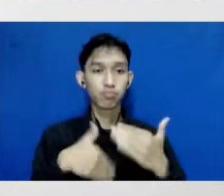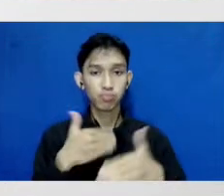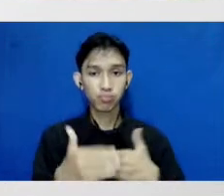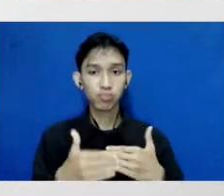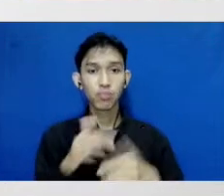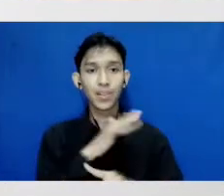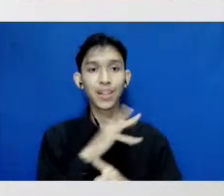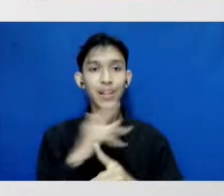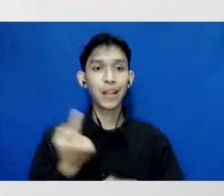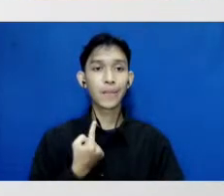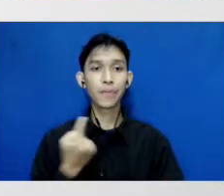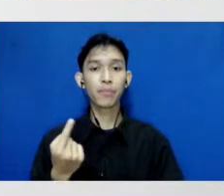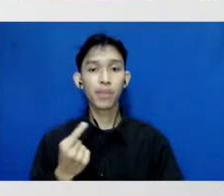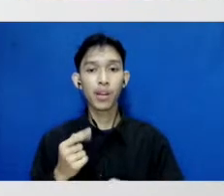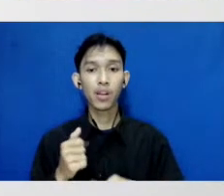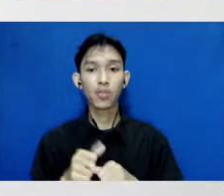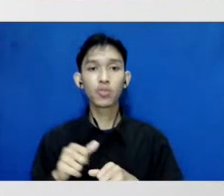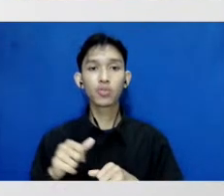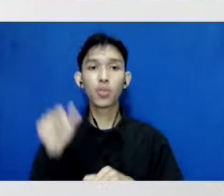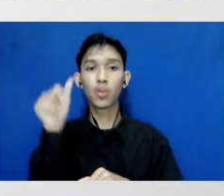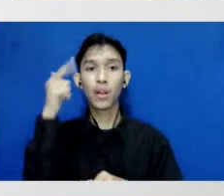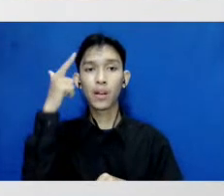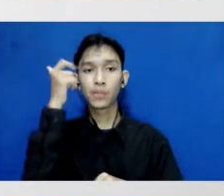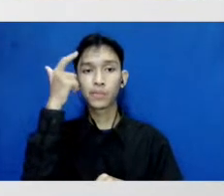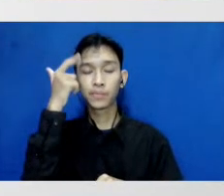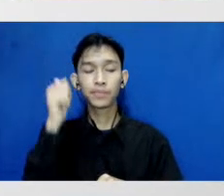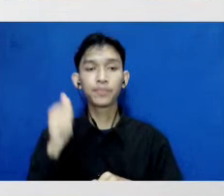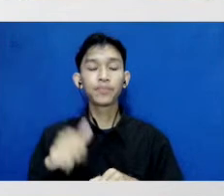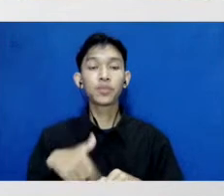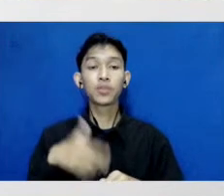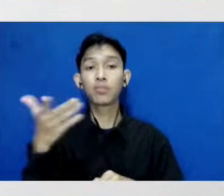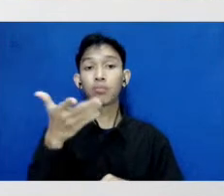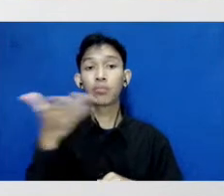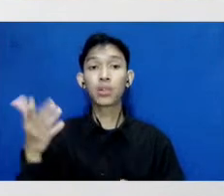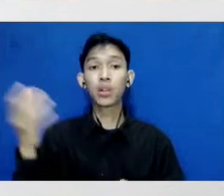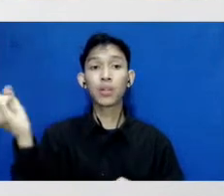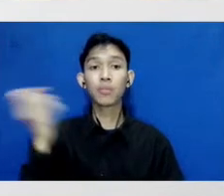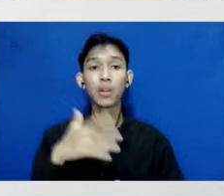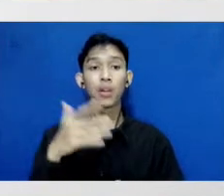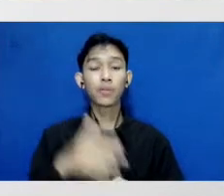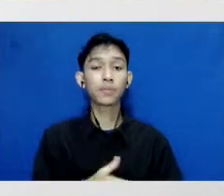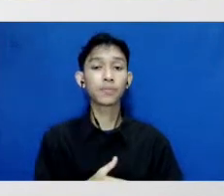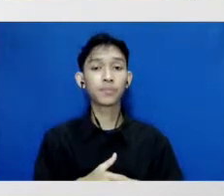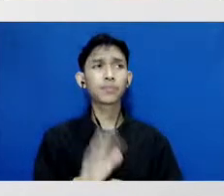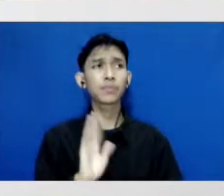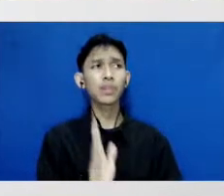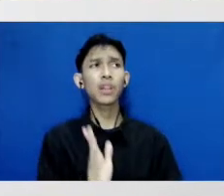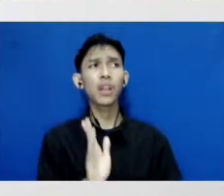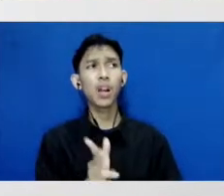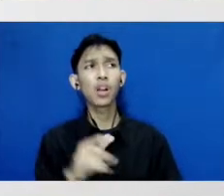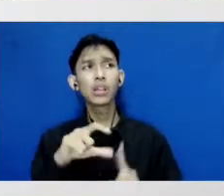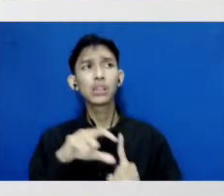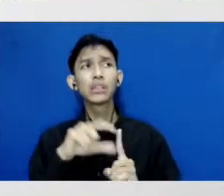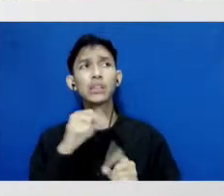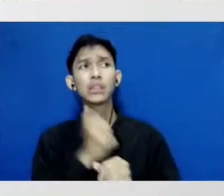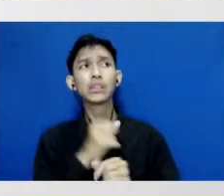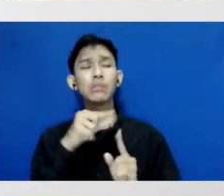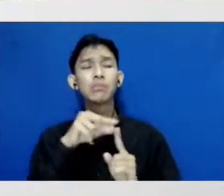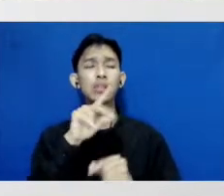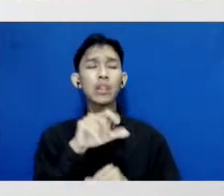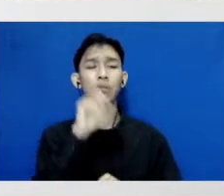masyarakat sipil, dan akademisi. Dan mereka mengatakan demikian. Jika GDPR mensyaratkan, misalkan